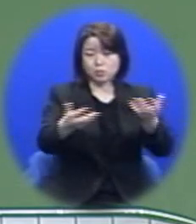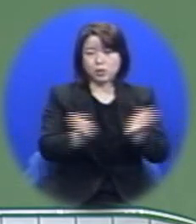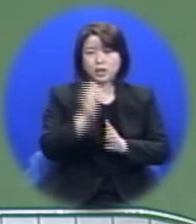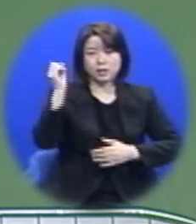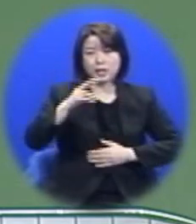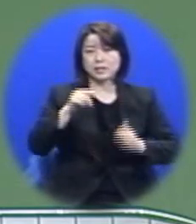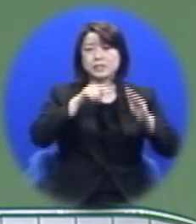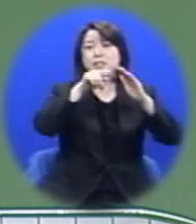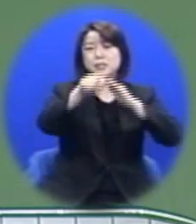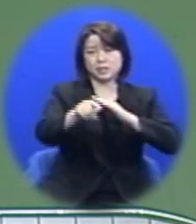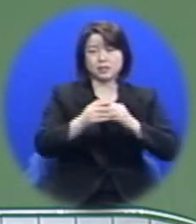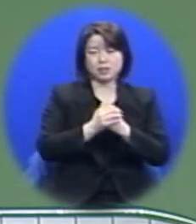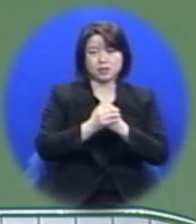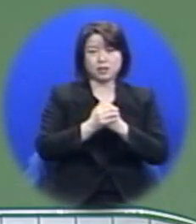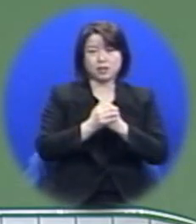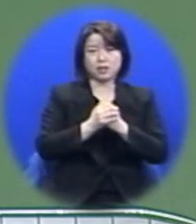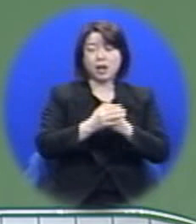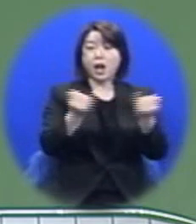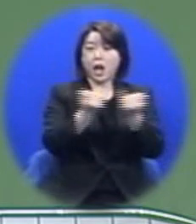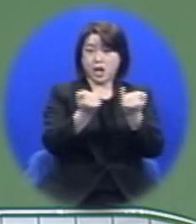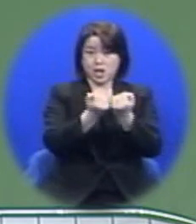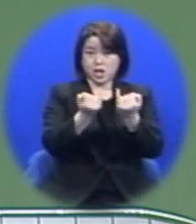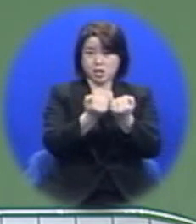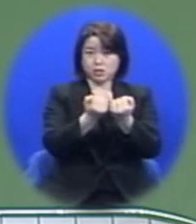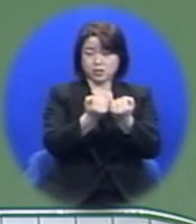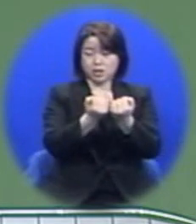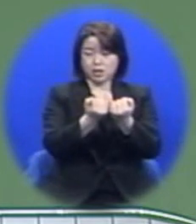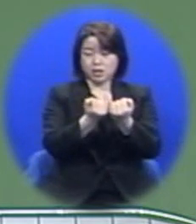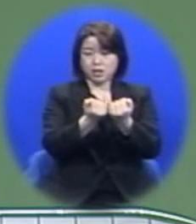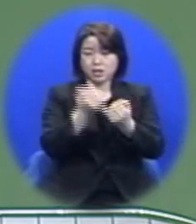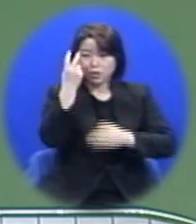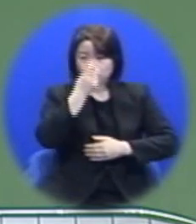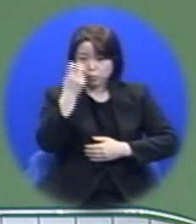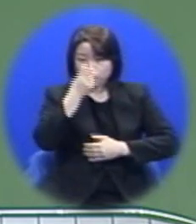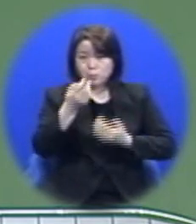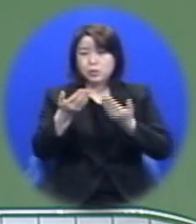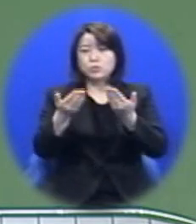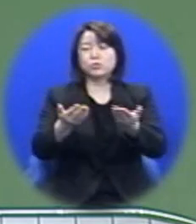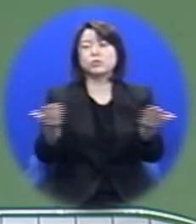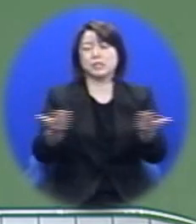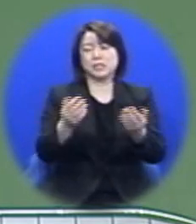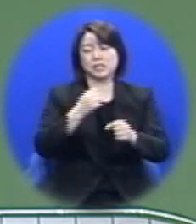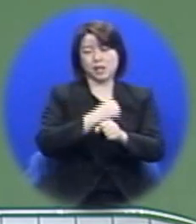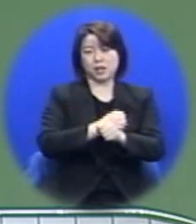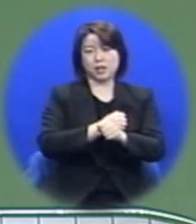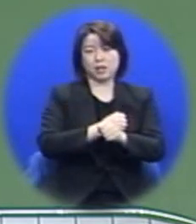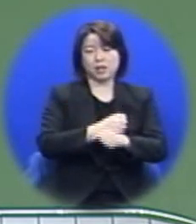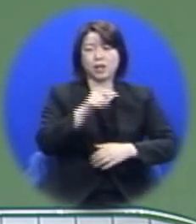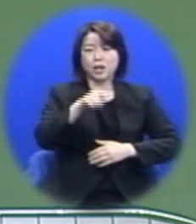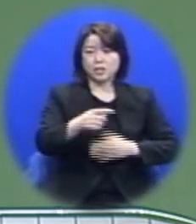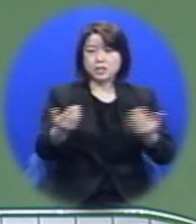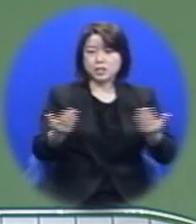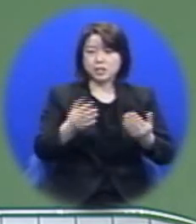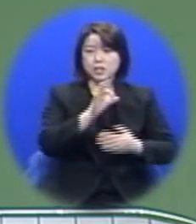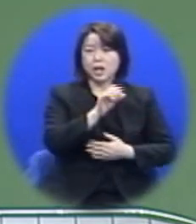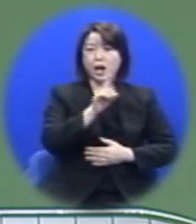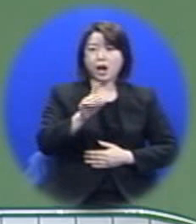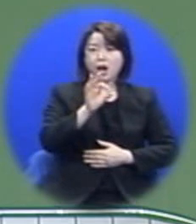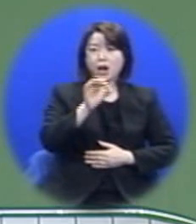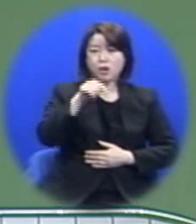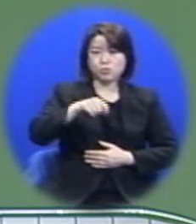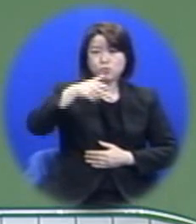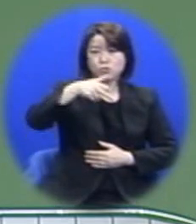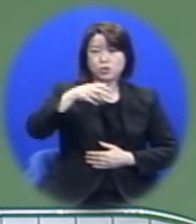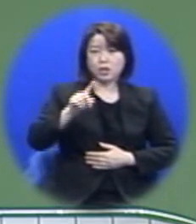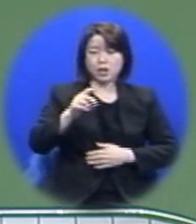그 족속의 여자들을 돌보는 일을 합니다. 이 일이 이 아홉 가족에게는